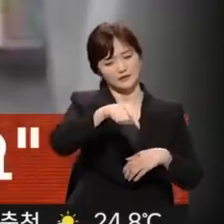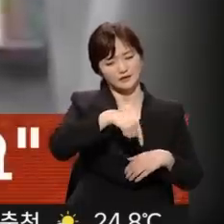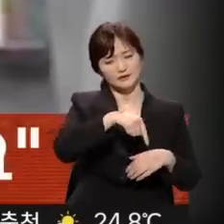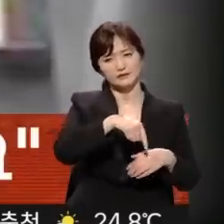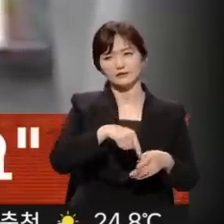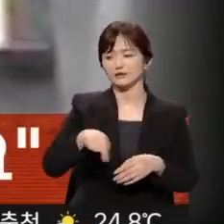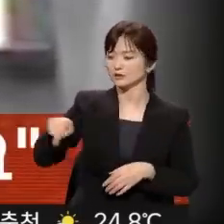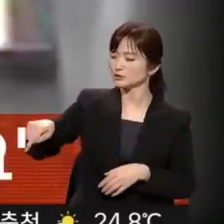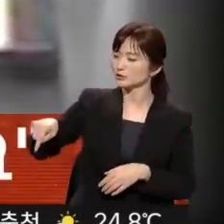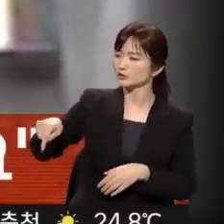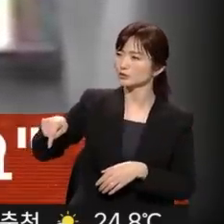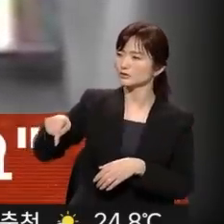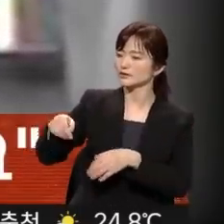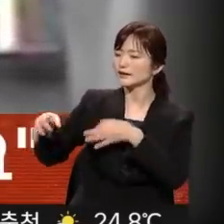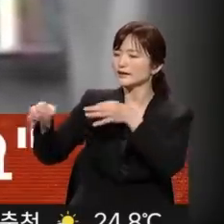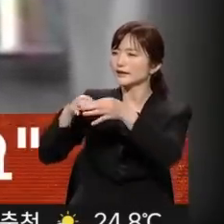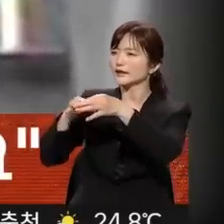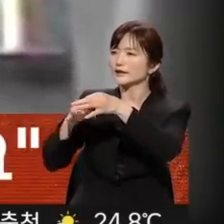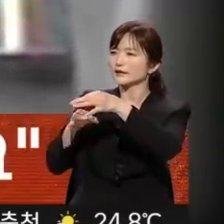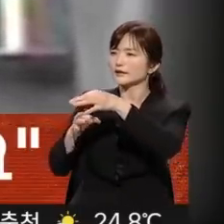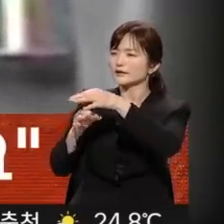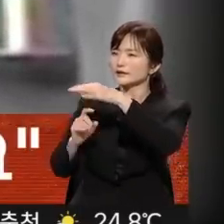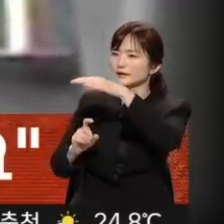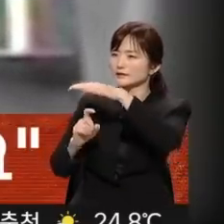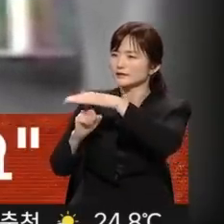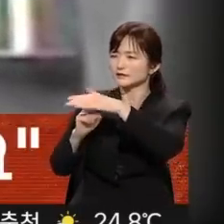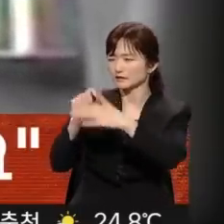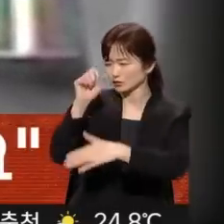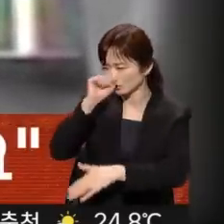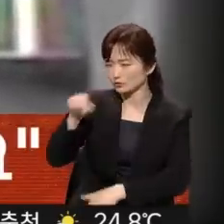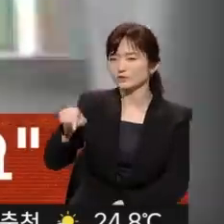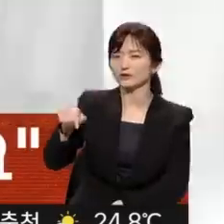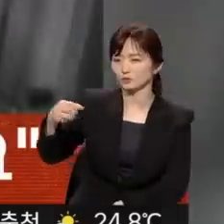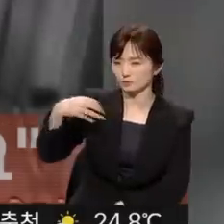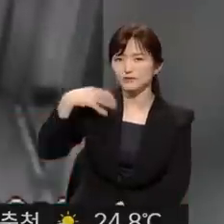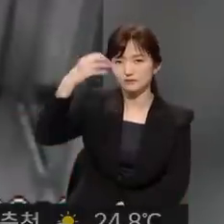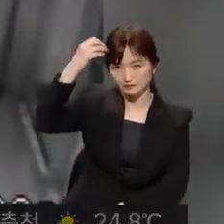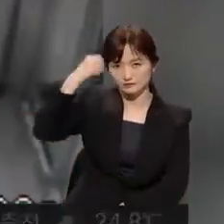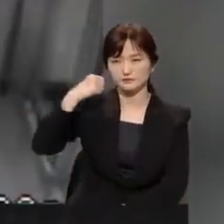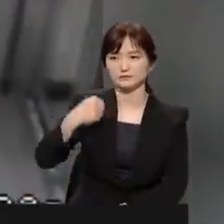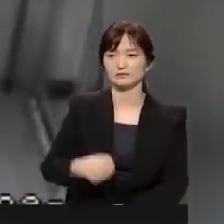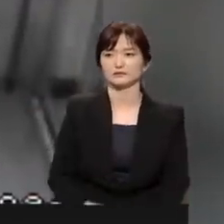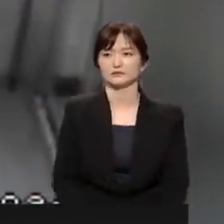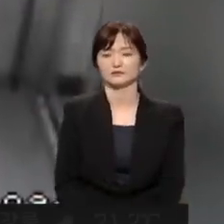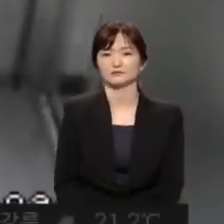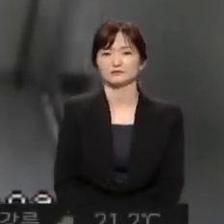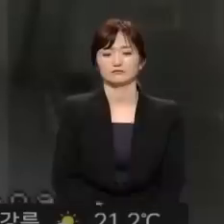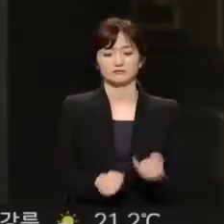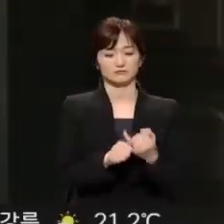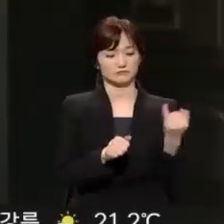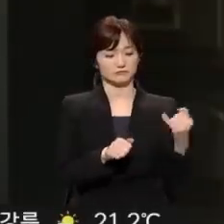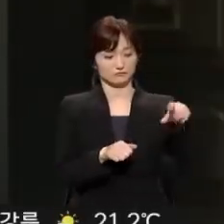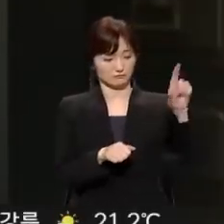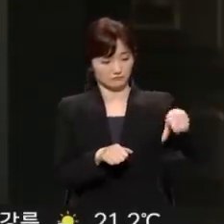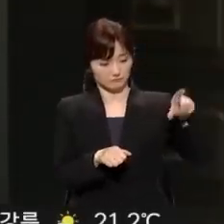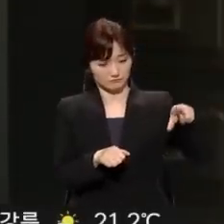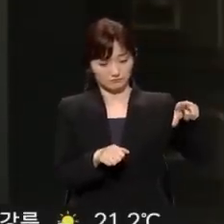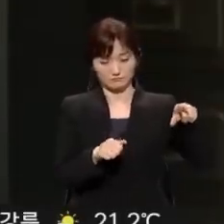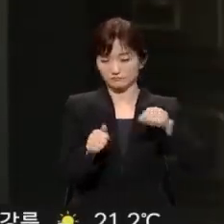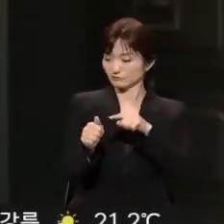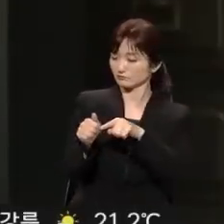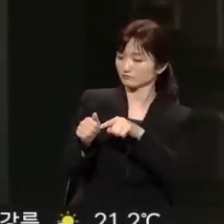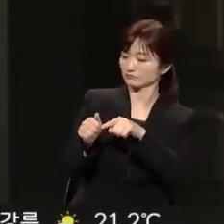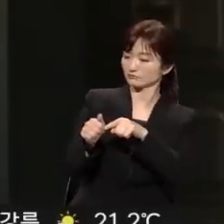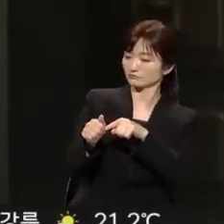훨씬 좋다라고 하는 얘기를 했다는 그 사실을 기억을 하게 됩니다. 자, 아내 카드를 저 남자가